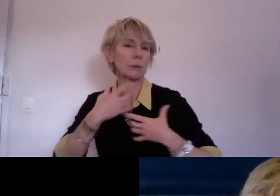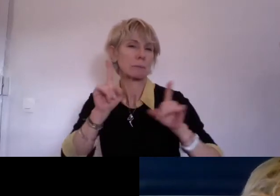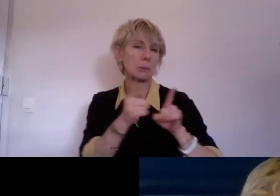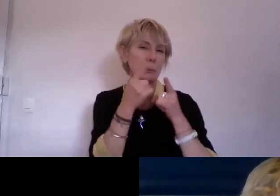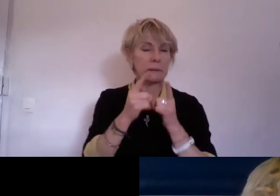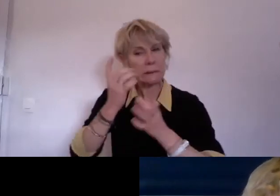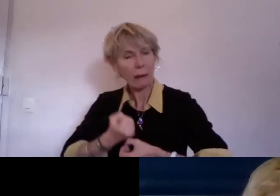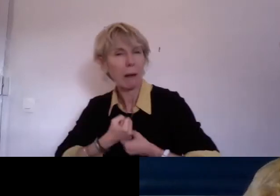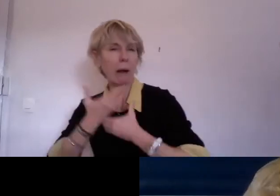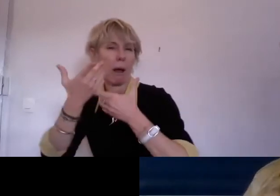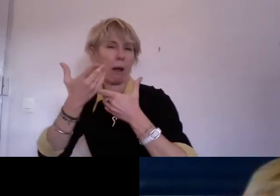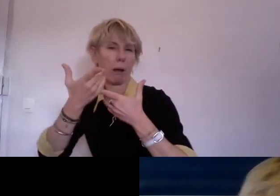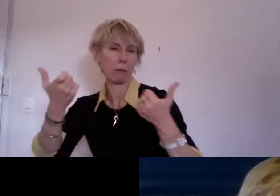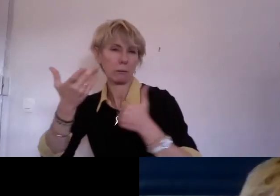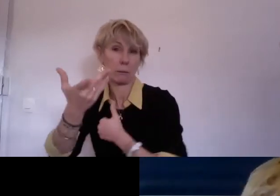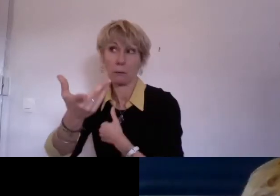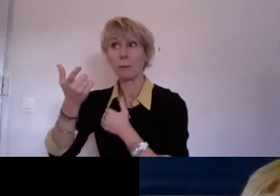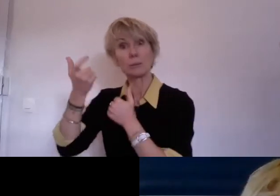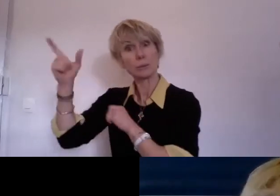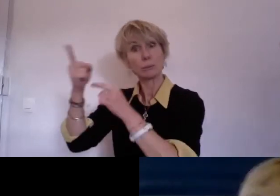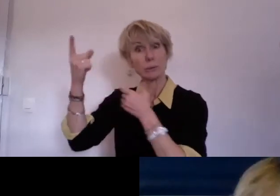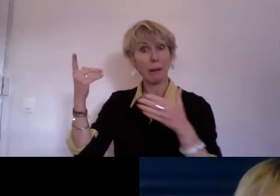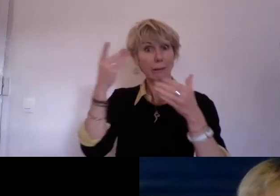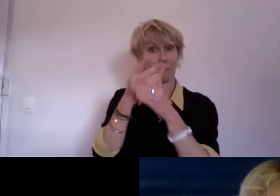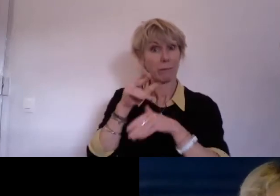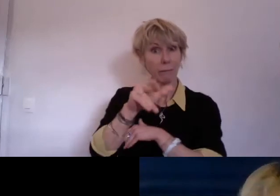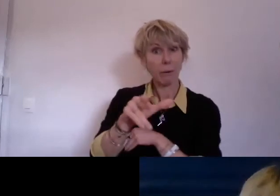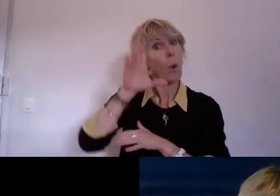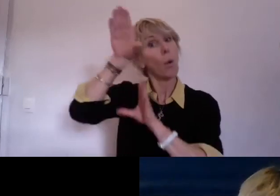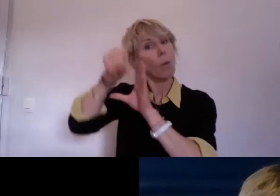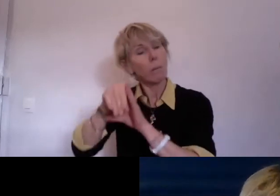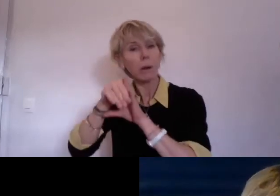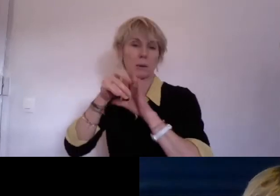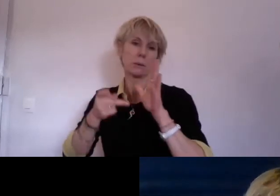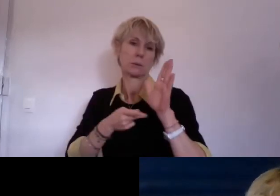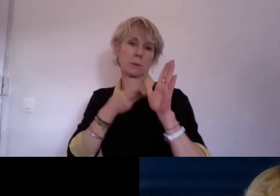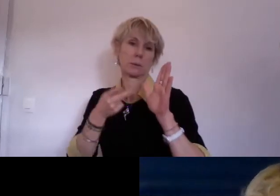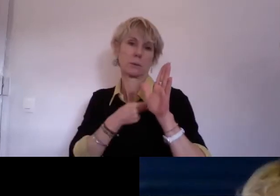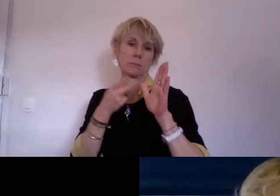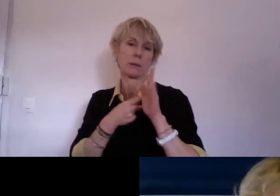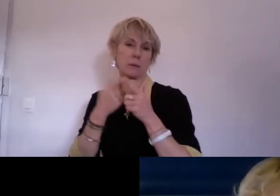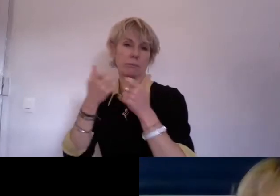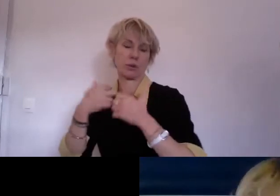et nous allons voir intervenir des musiciens, des neuroscientifiques, bien entendu, des médecins. Et puis, ce qui peut aussi